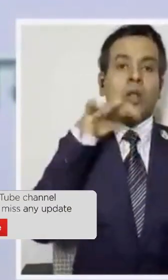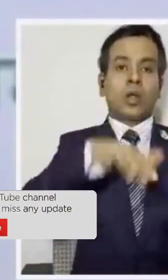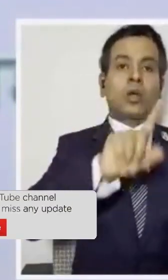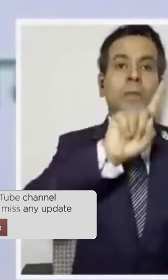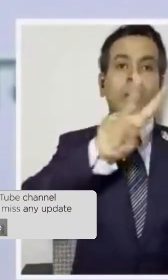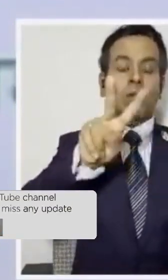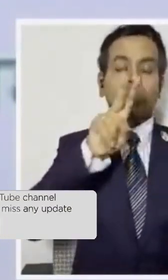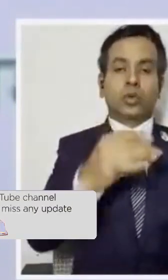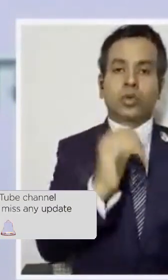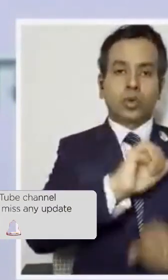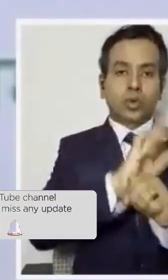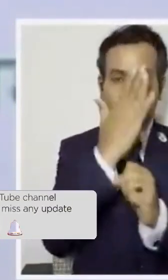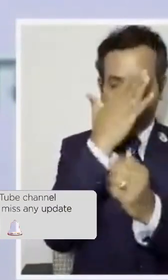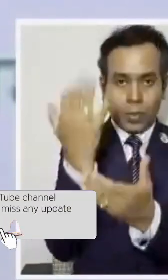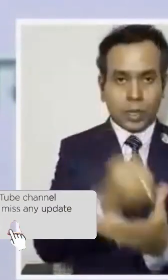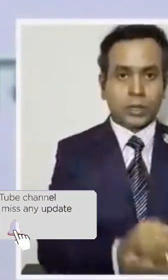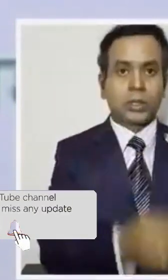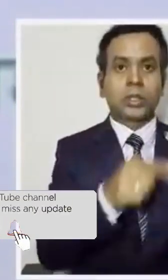45,25,497 জন। মৃত্যুবরণ করেছেন